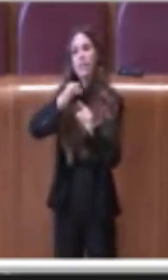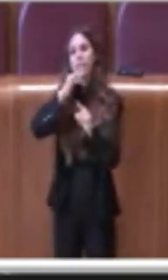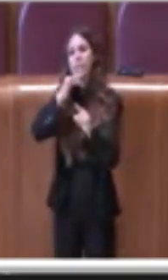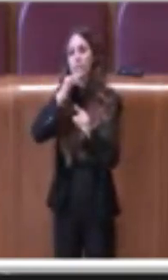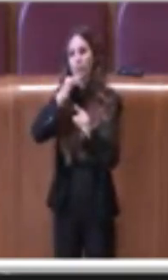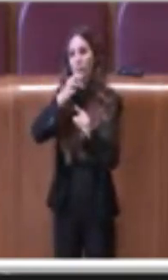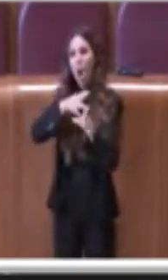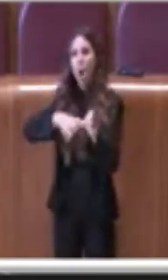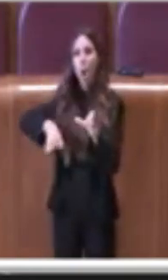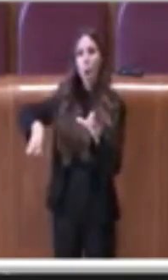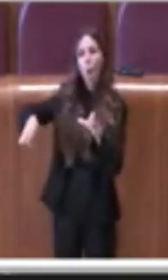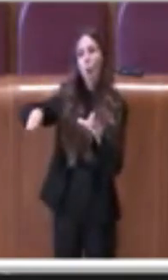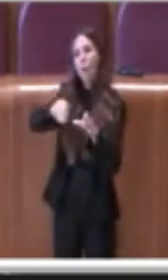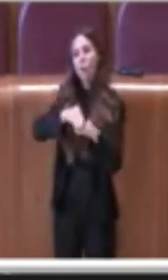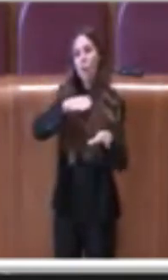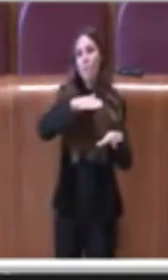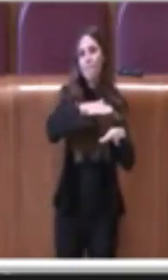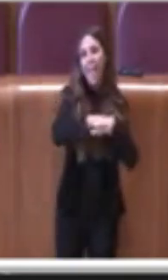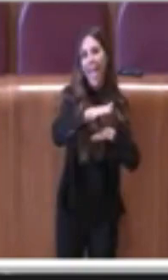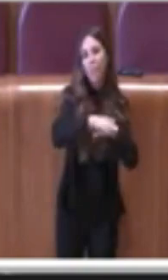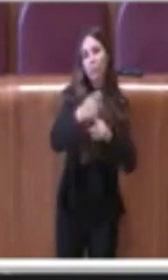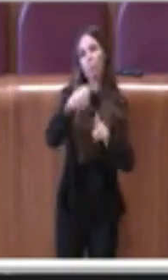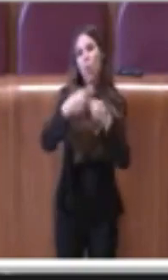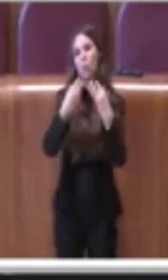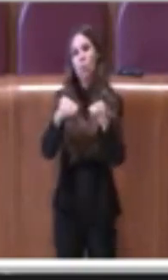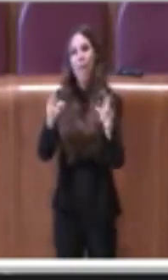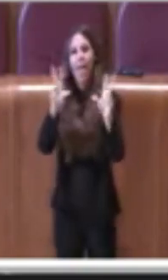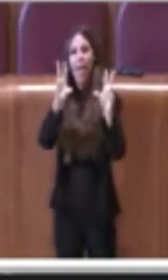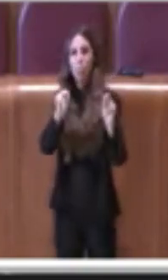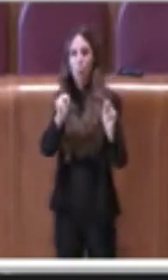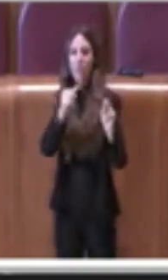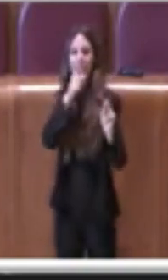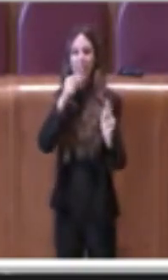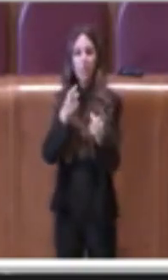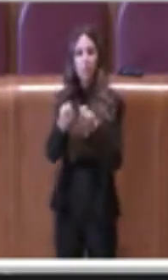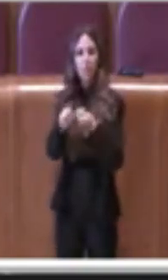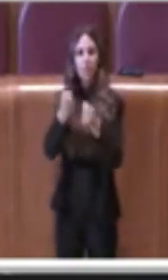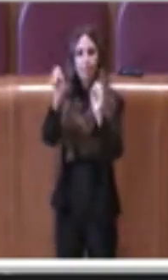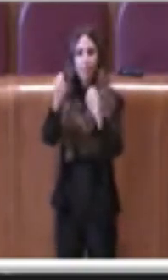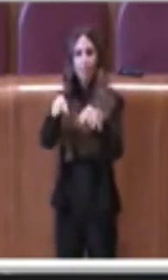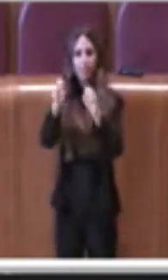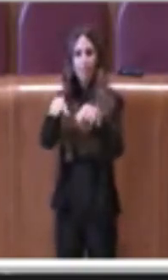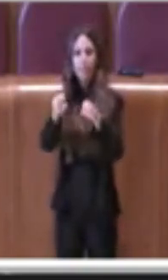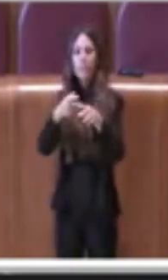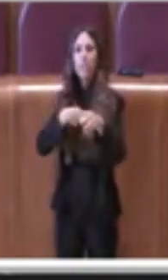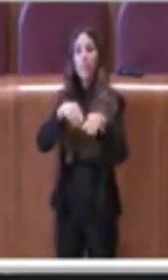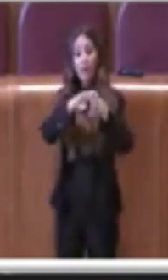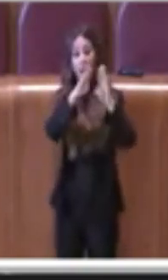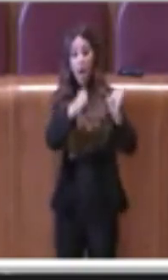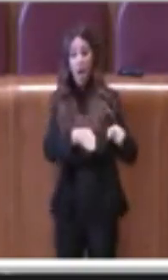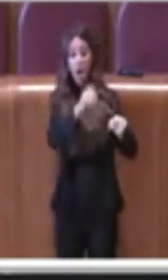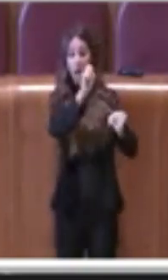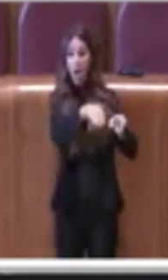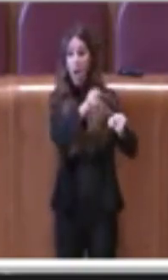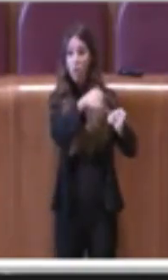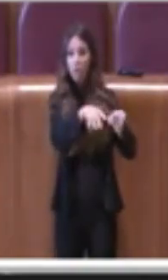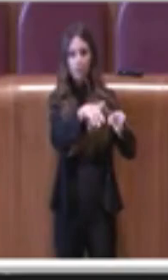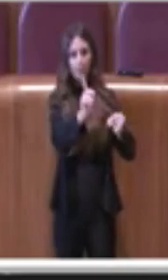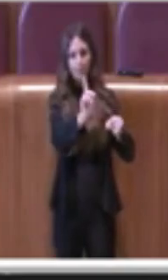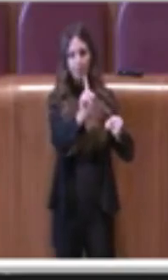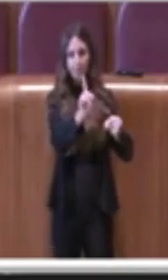le nuove metodiche, i nuovi strumenti di gestione dei rifiuti, perciò non più inceneritori, non più